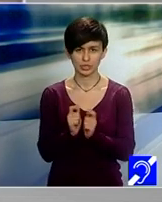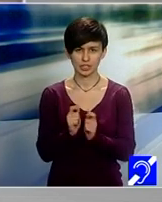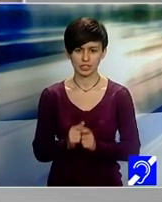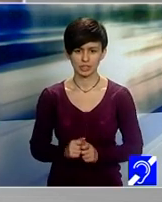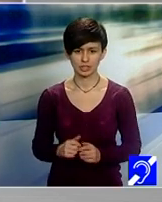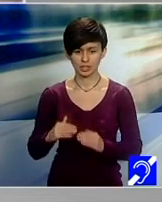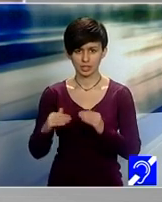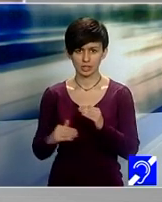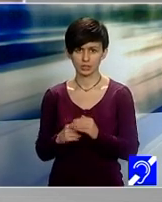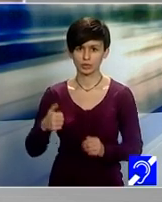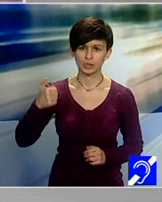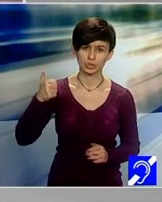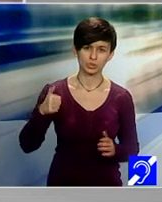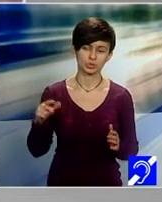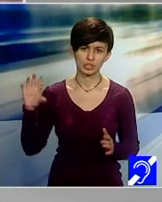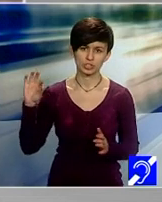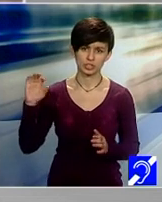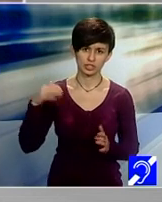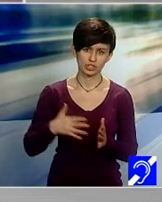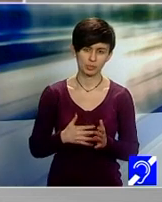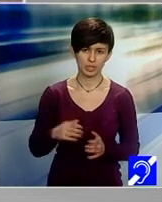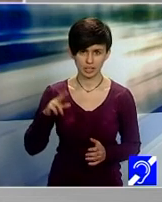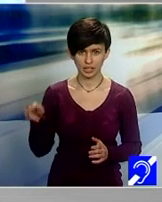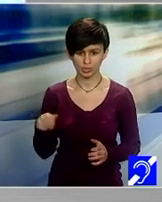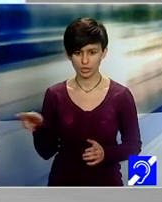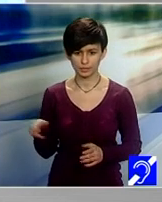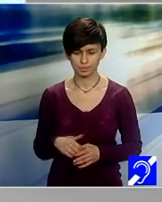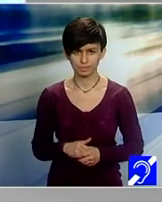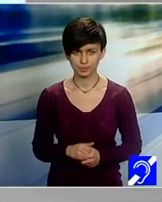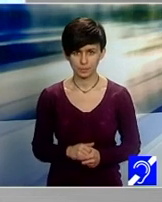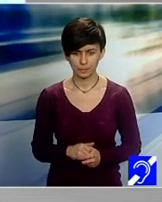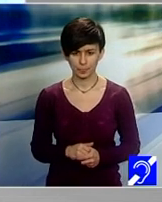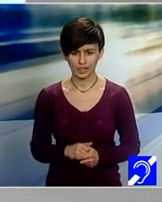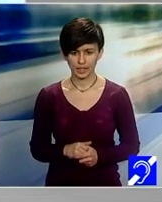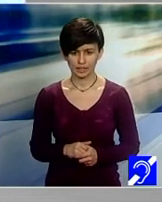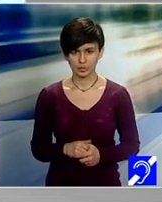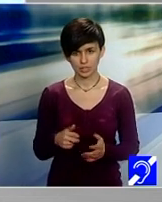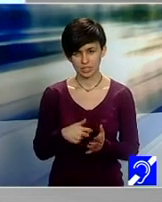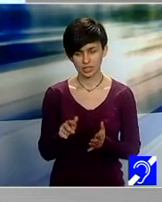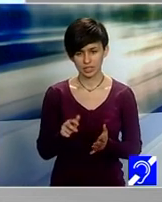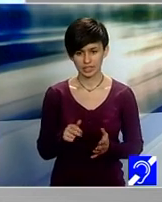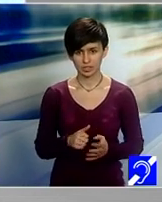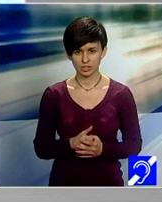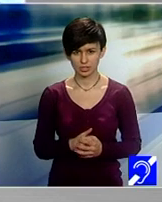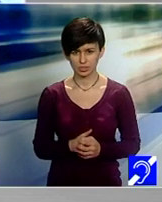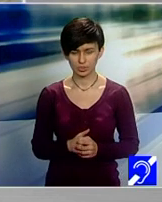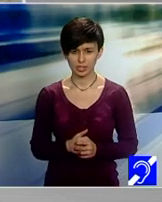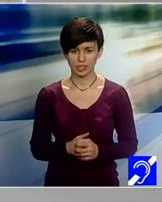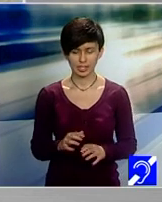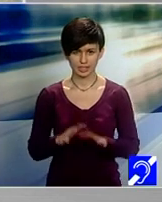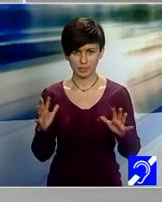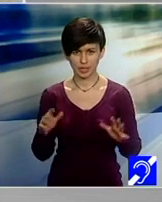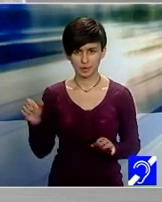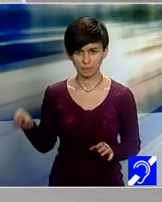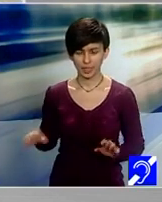adunate sare de 150.000 de euro. Ce faci cu cel care a avut 160.000 de euro? Plus că riscul de neconstituționalitate există, este real.